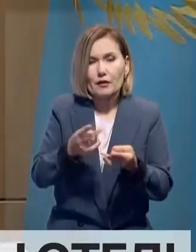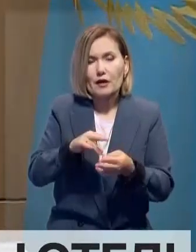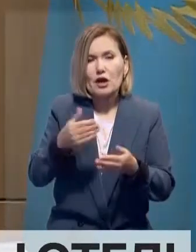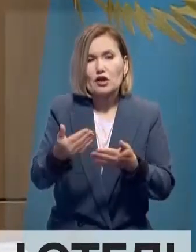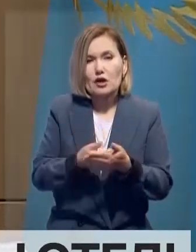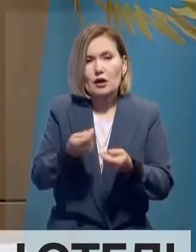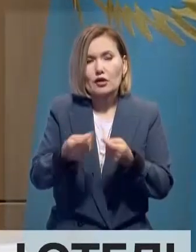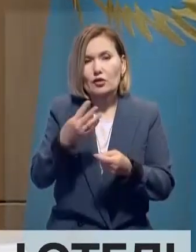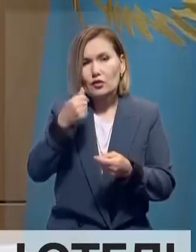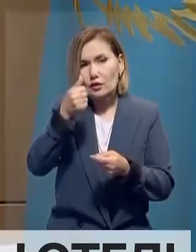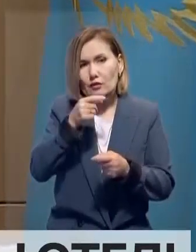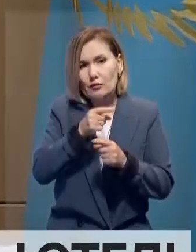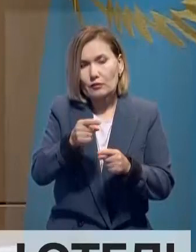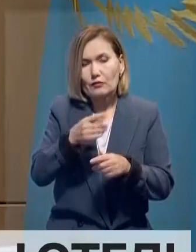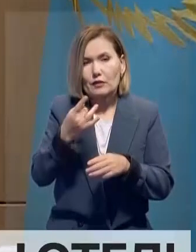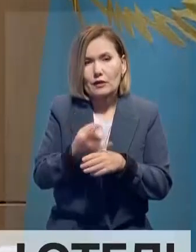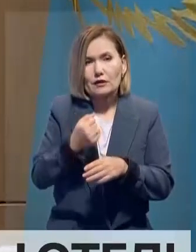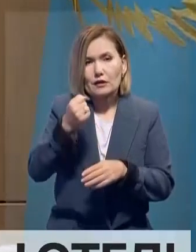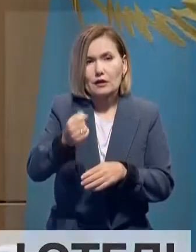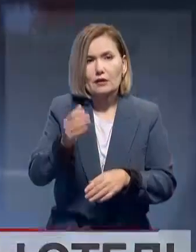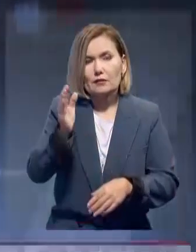әкім 4 жыл мерзімге сайланады.